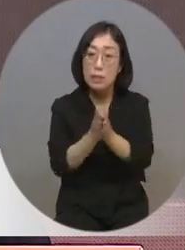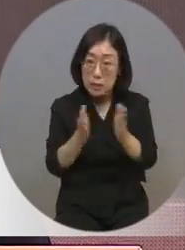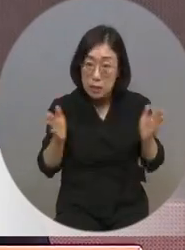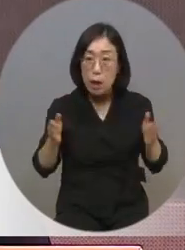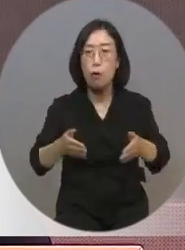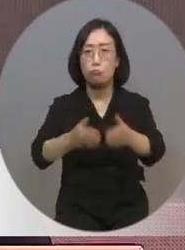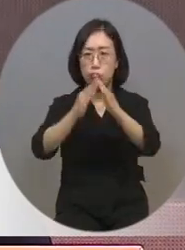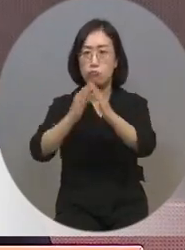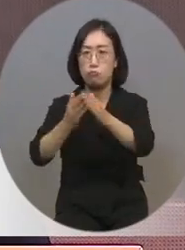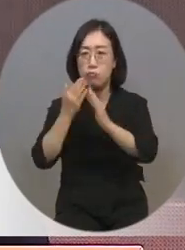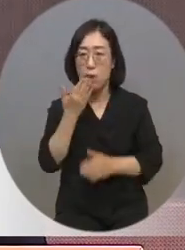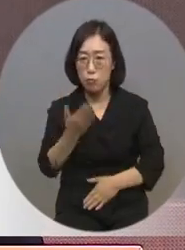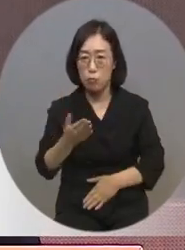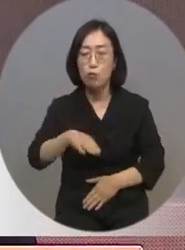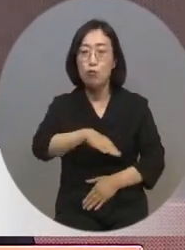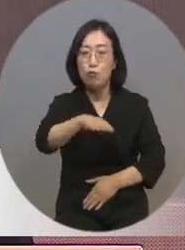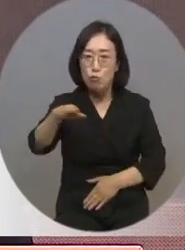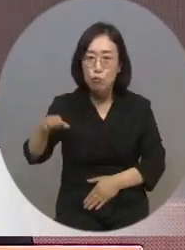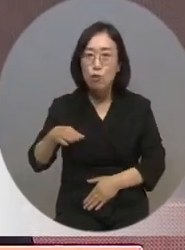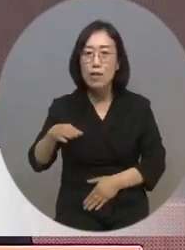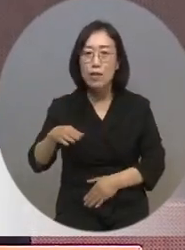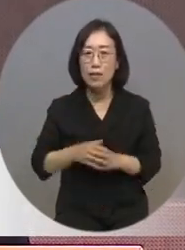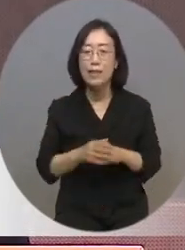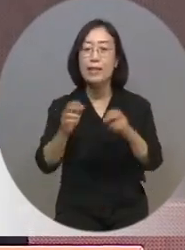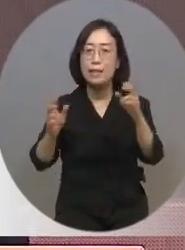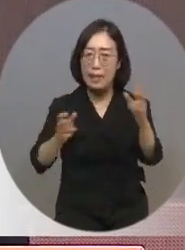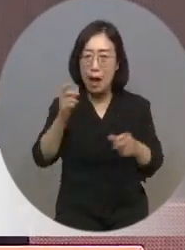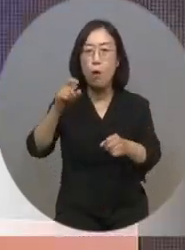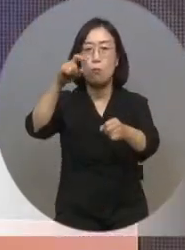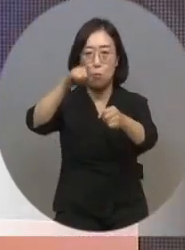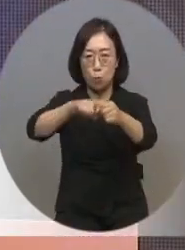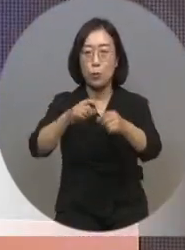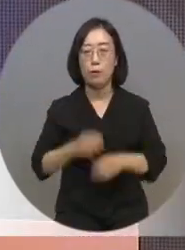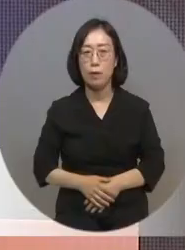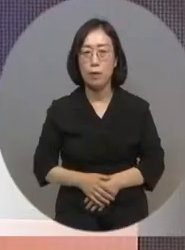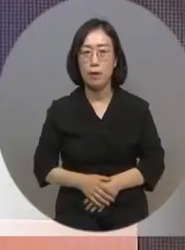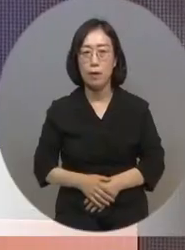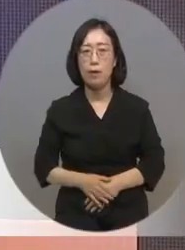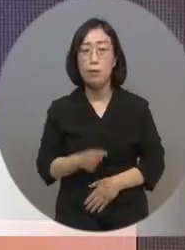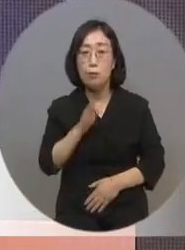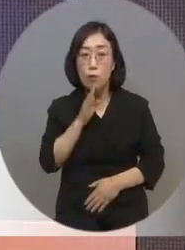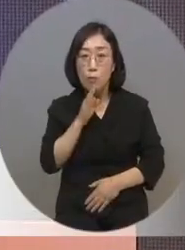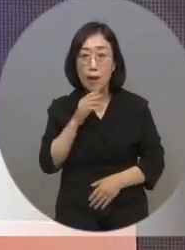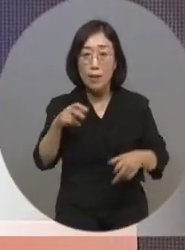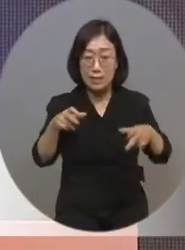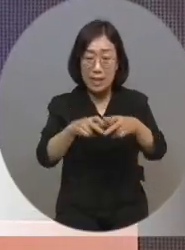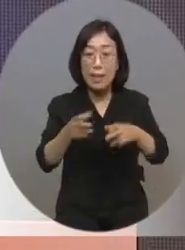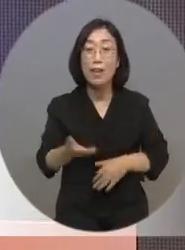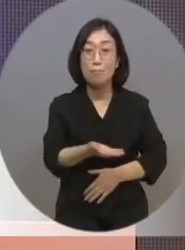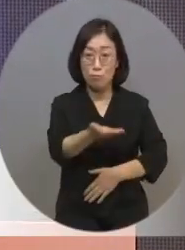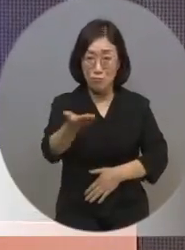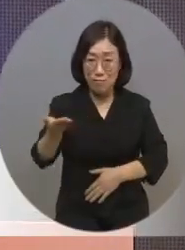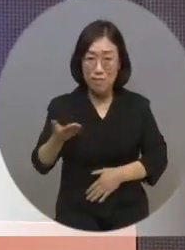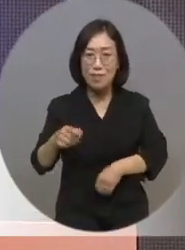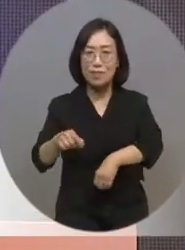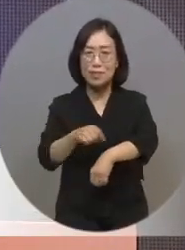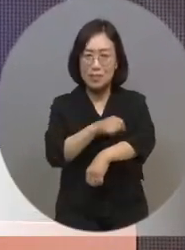우리 가치만드소의 핵심적인 메시지입니다. 정말 우리 장애인분들 특히